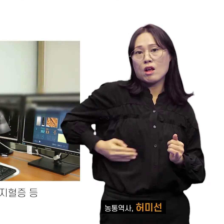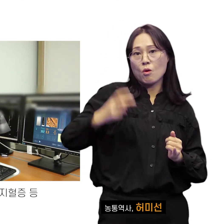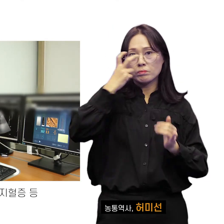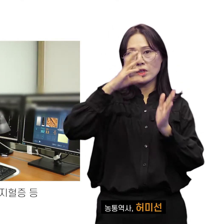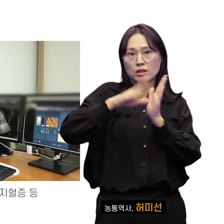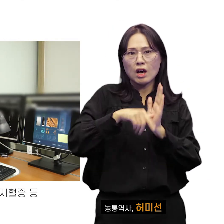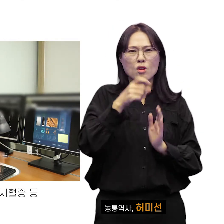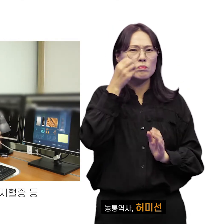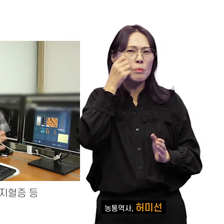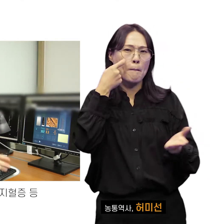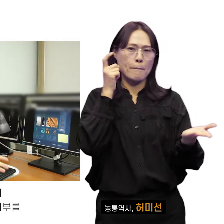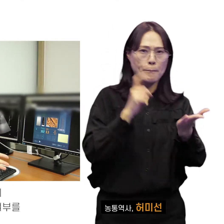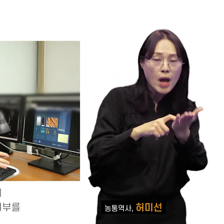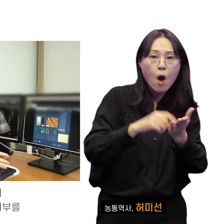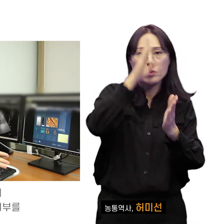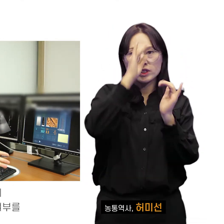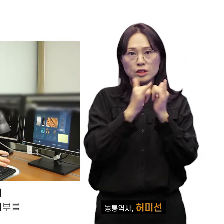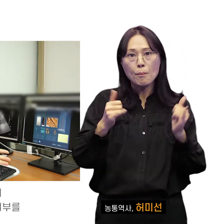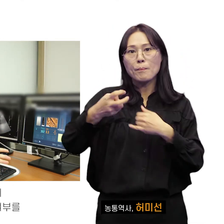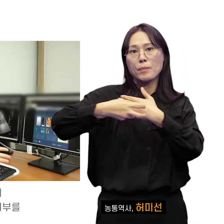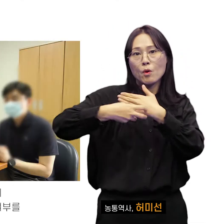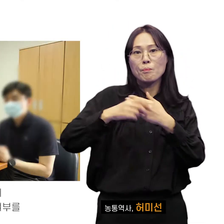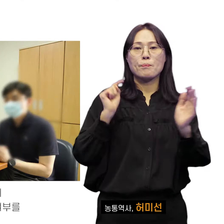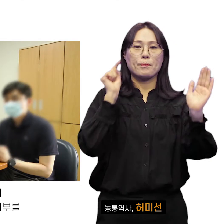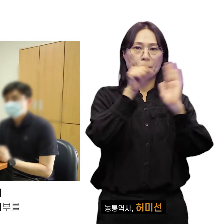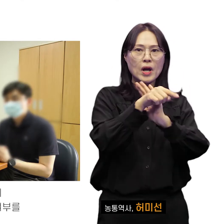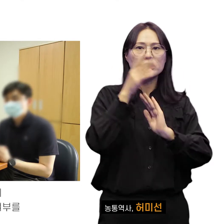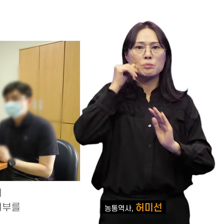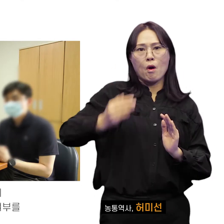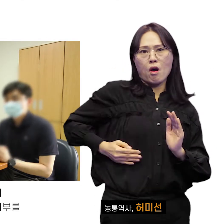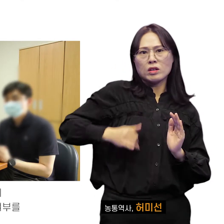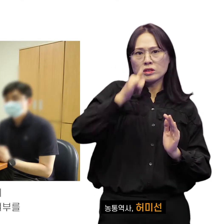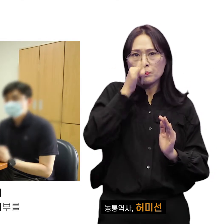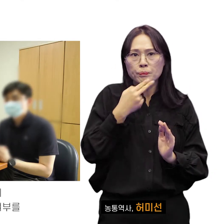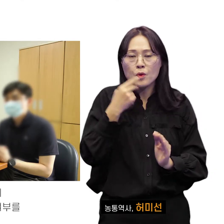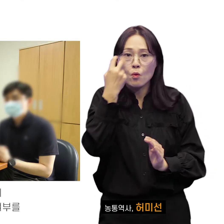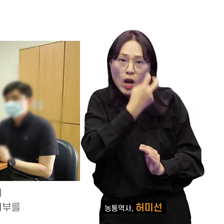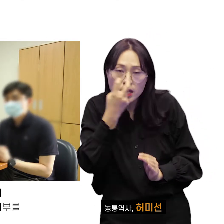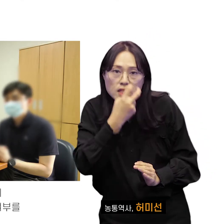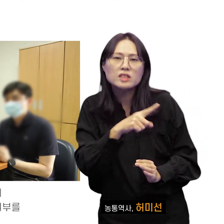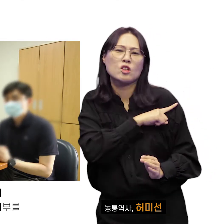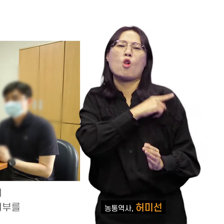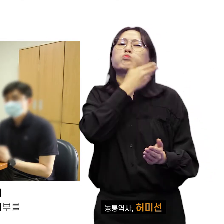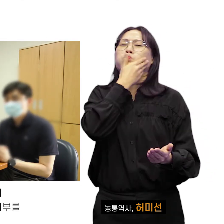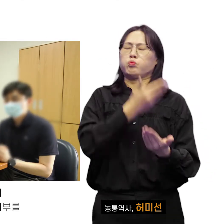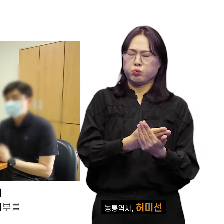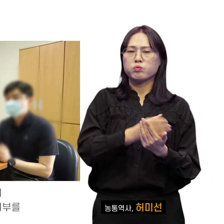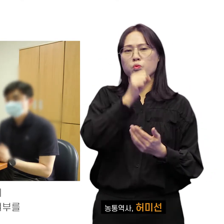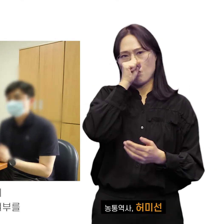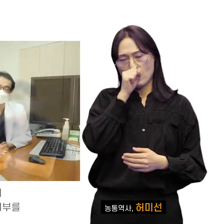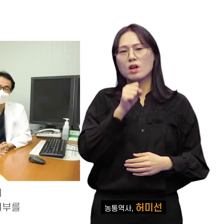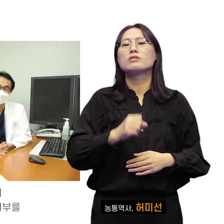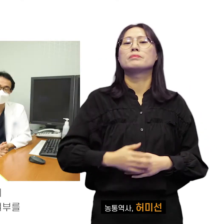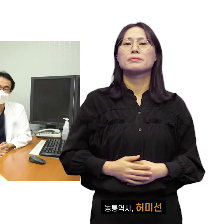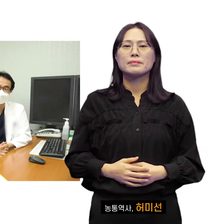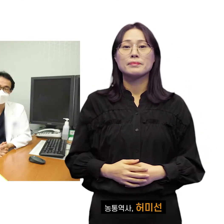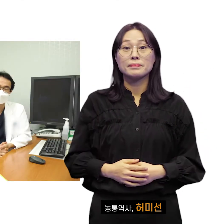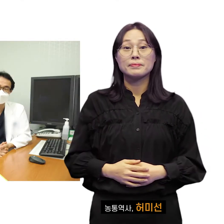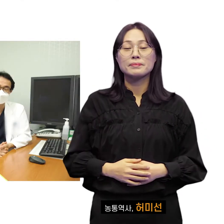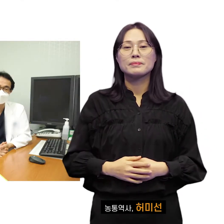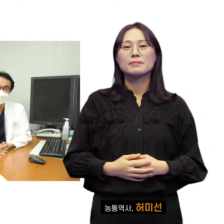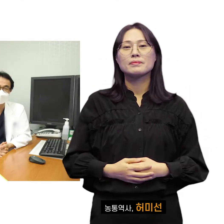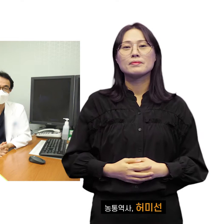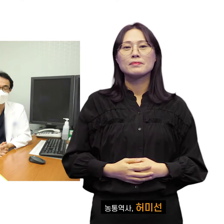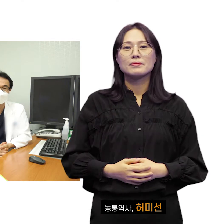증후군이 있는 환자나 검진에서 간 기능 검사에 이상 소견이 발견된 환자는 병원을 찾아 지방간 여부를